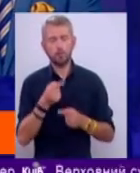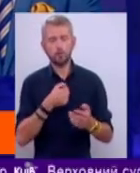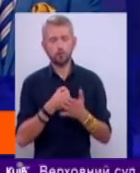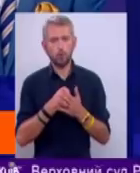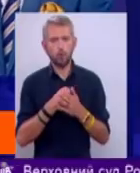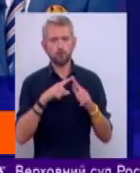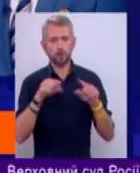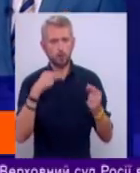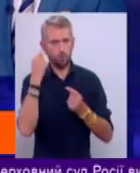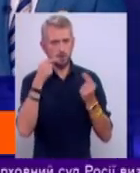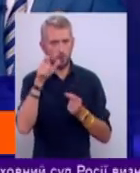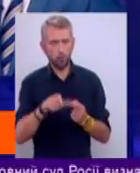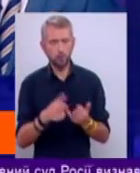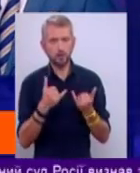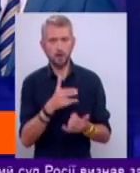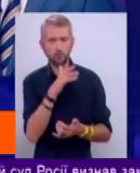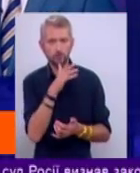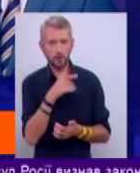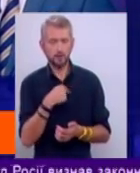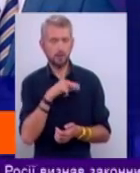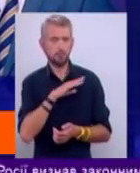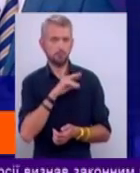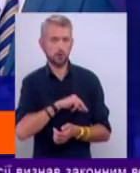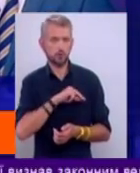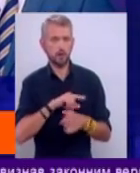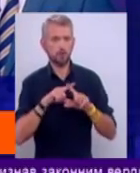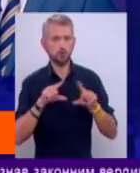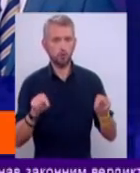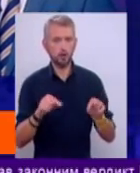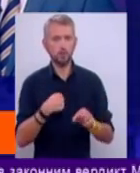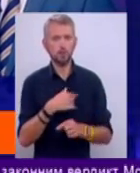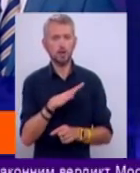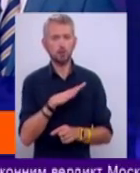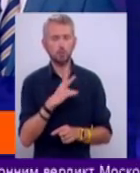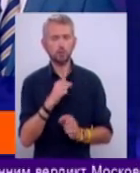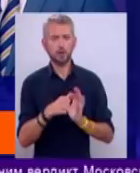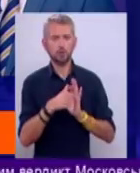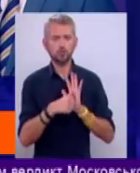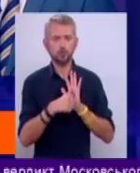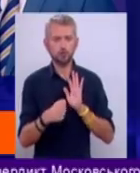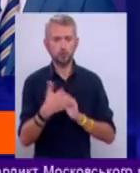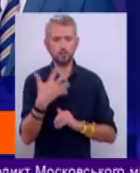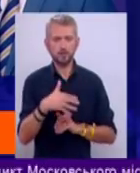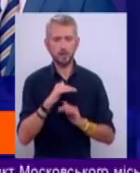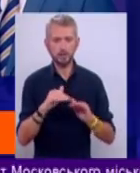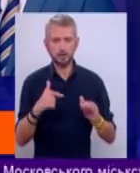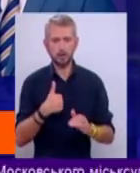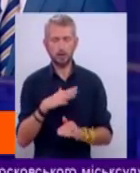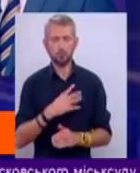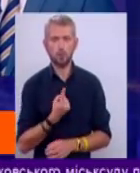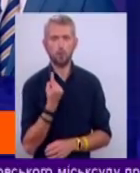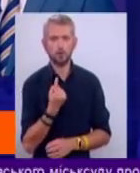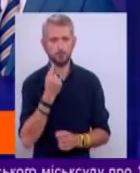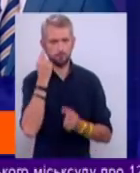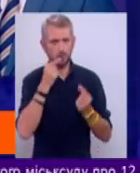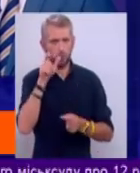психолога шкільного. Угу. На даний час, от я працювала в школі, у мене було на 650 дітей, я була одним